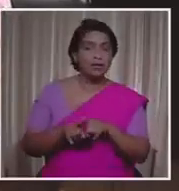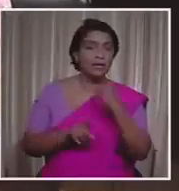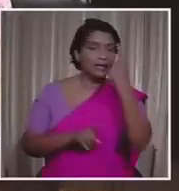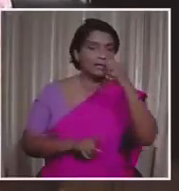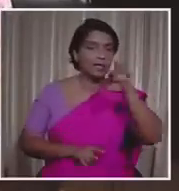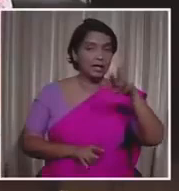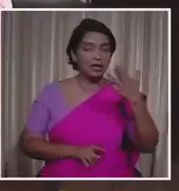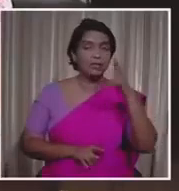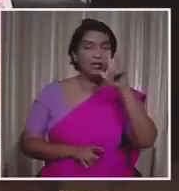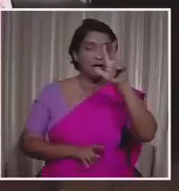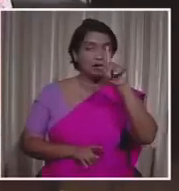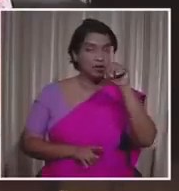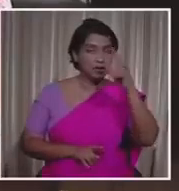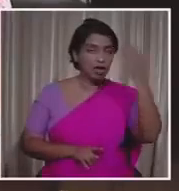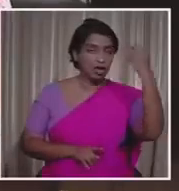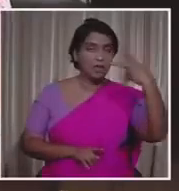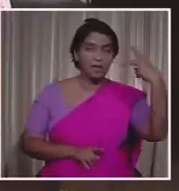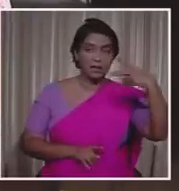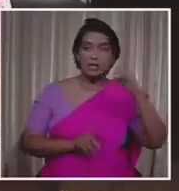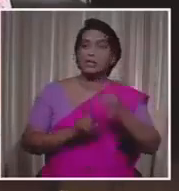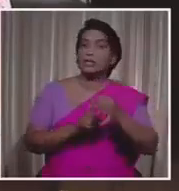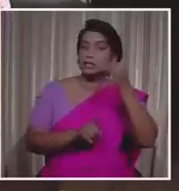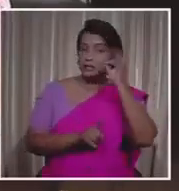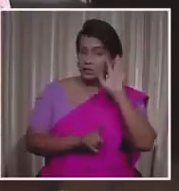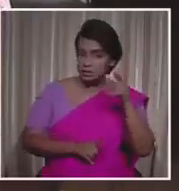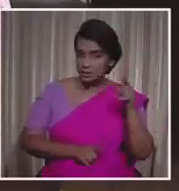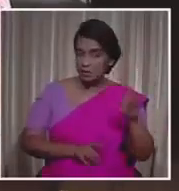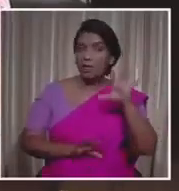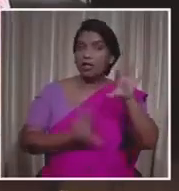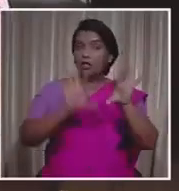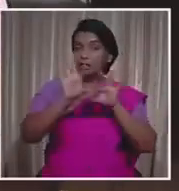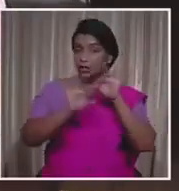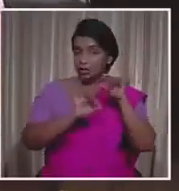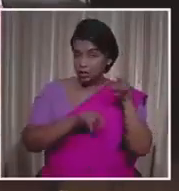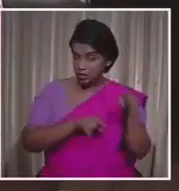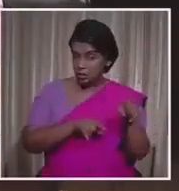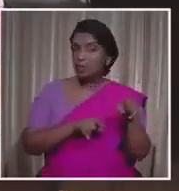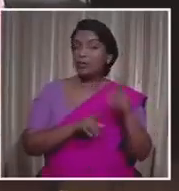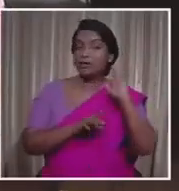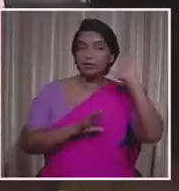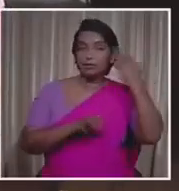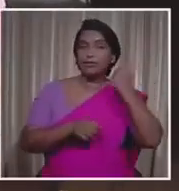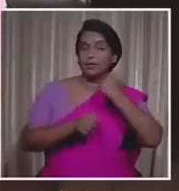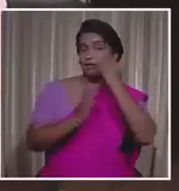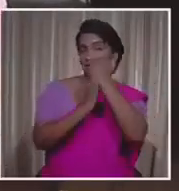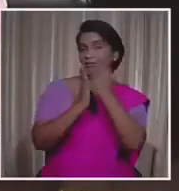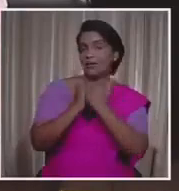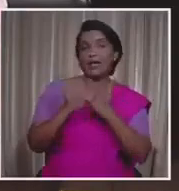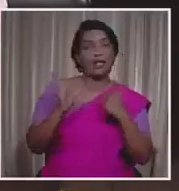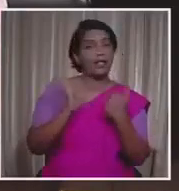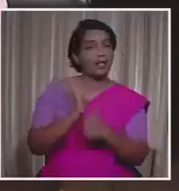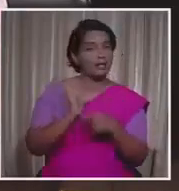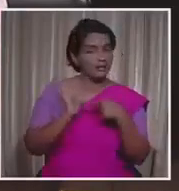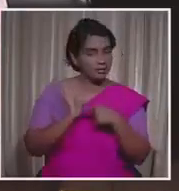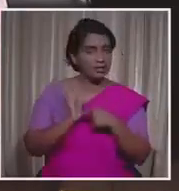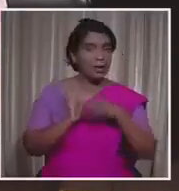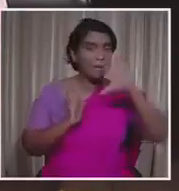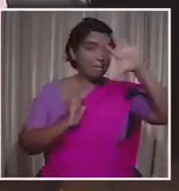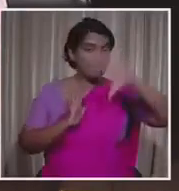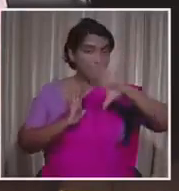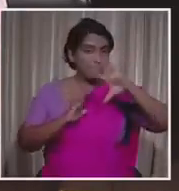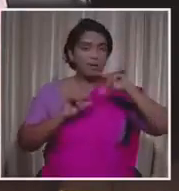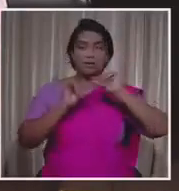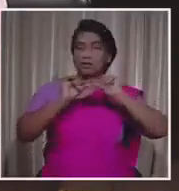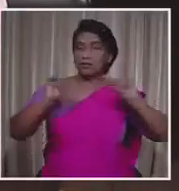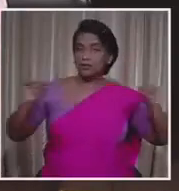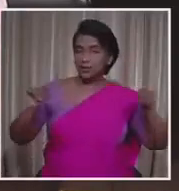1981 අංක 2 දරන ජනාධිපතිවරයා තෝරාපත් කර ගැනීමේ විශේෂ විධිවිධාන පනතේ 5 වැනි